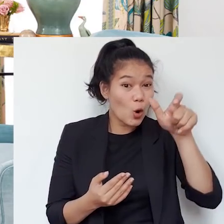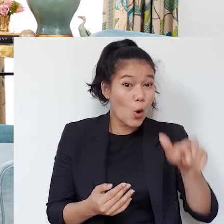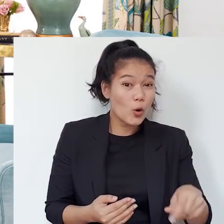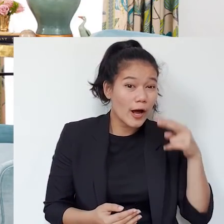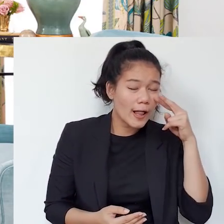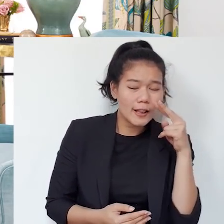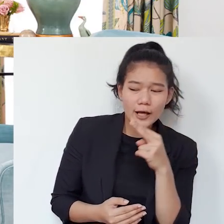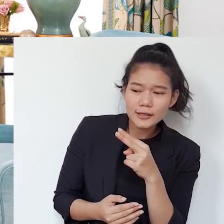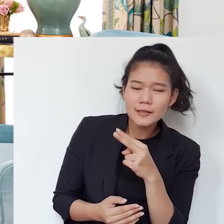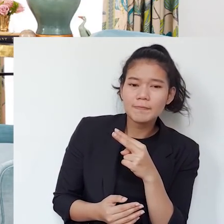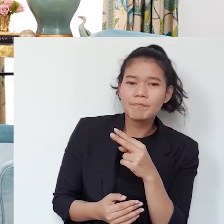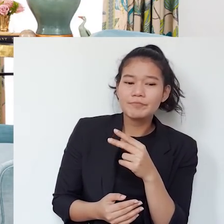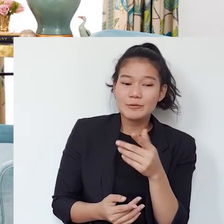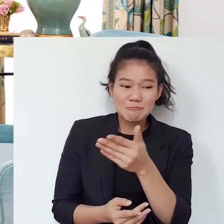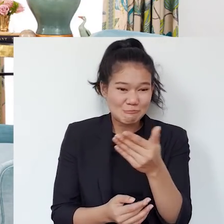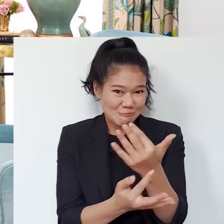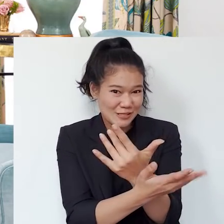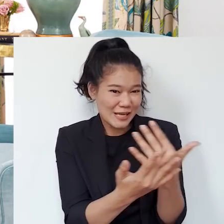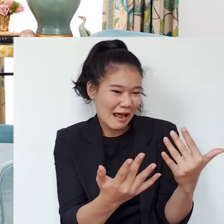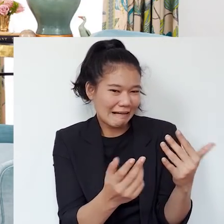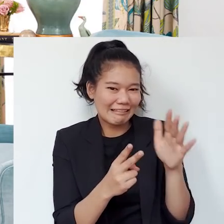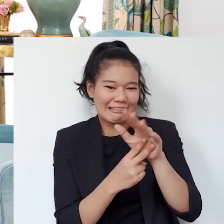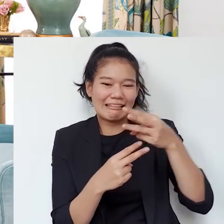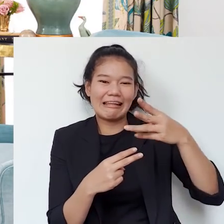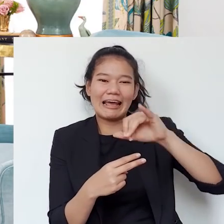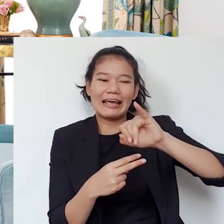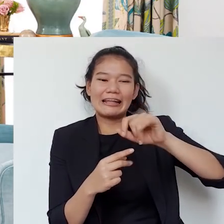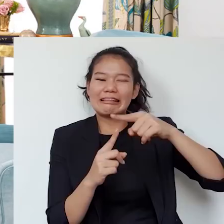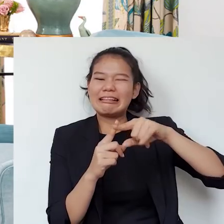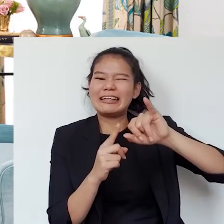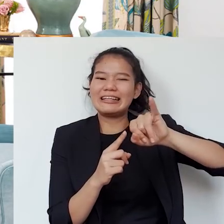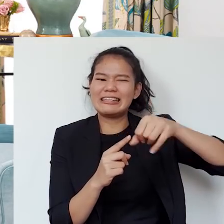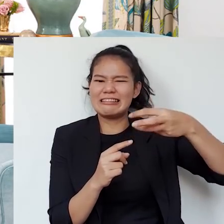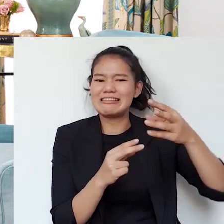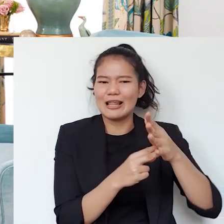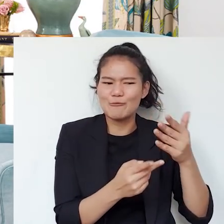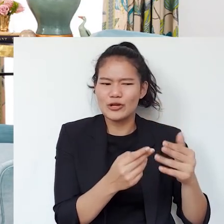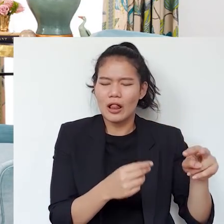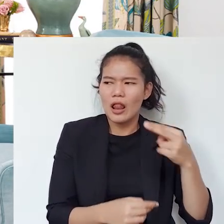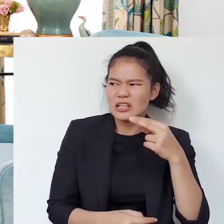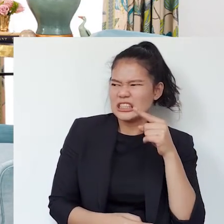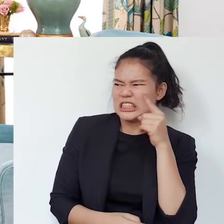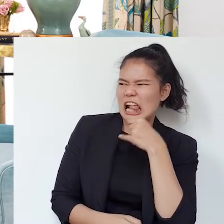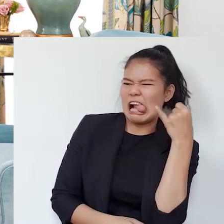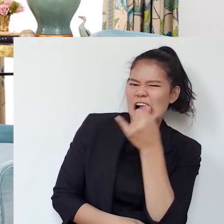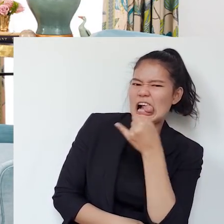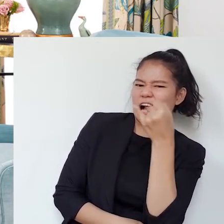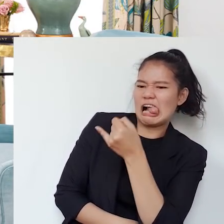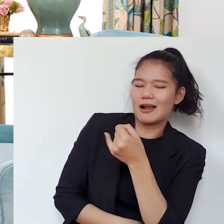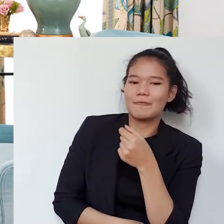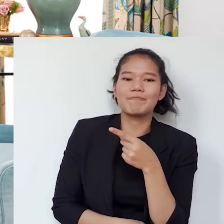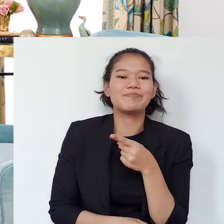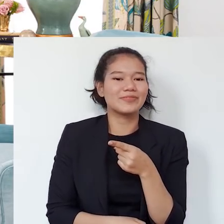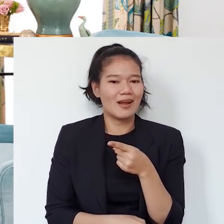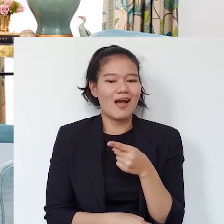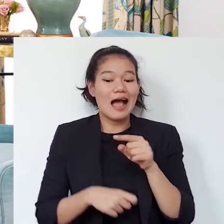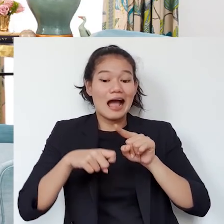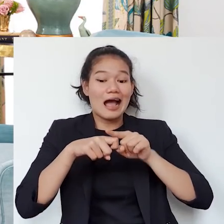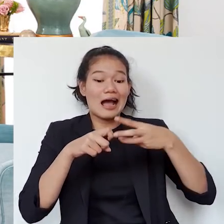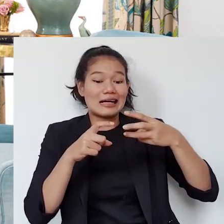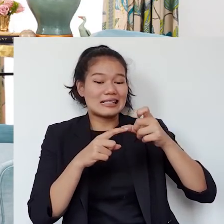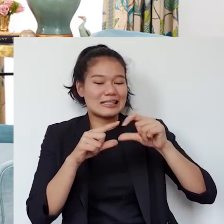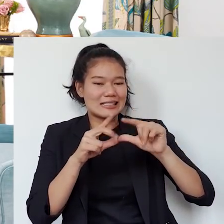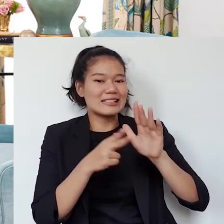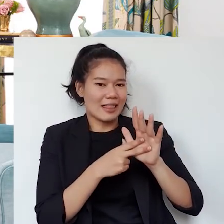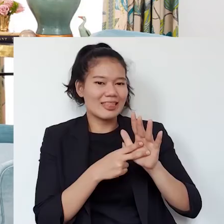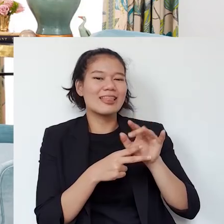ini para warga netizen ini ya hanya akan menghujat saya. Kesan adalah hal yang biasanya kita